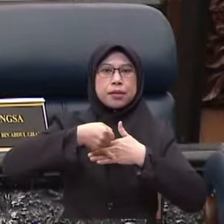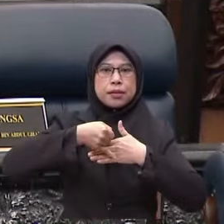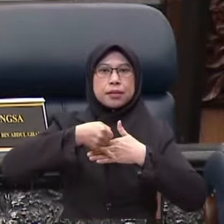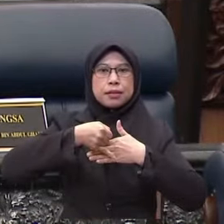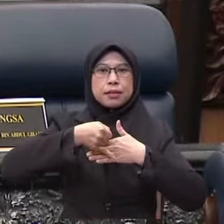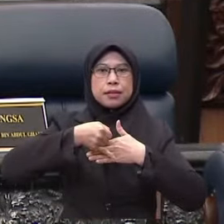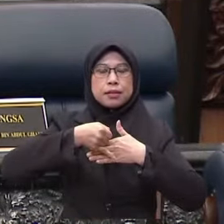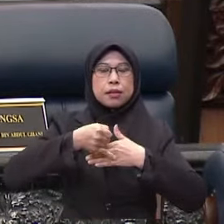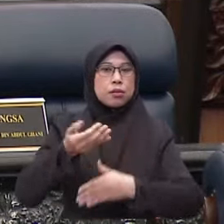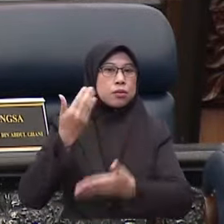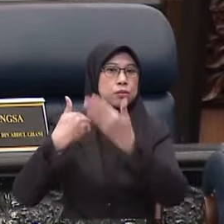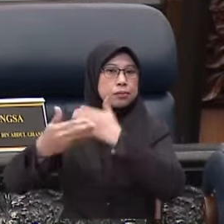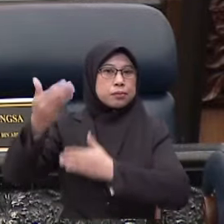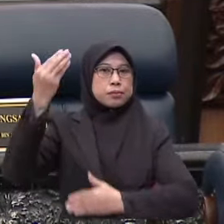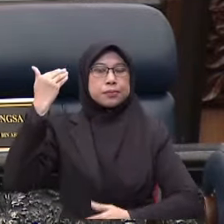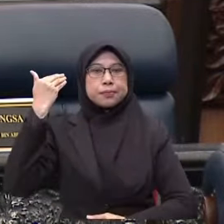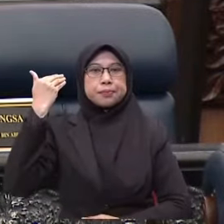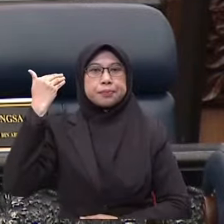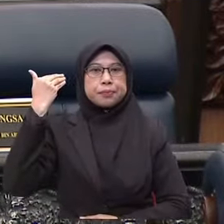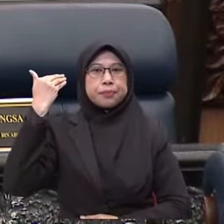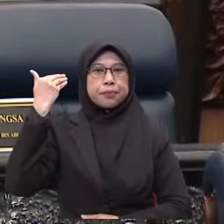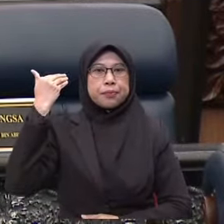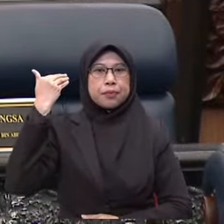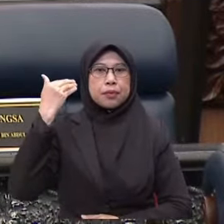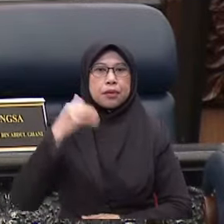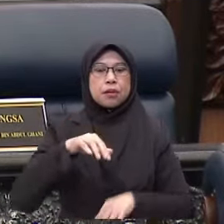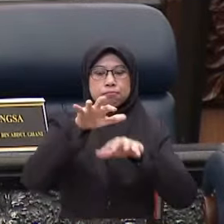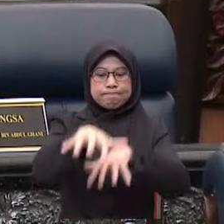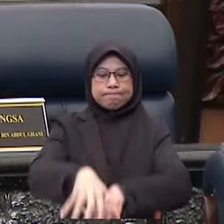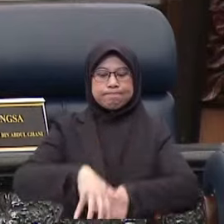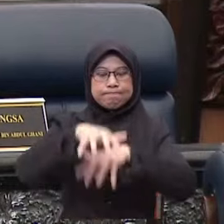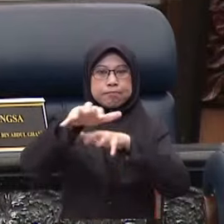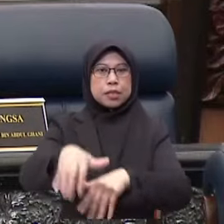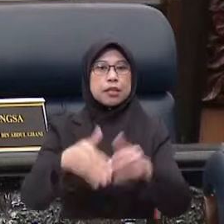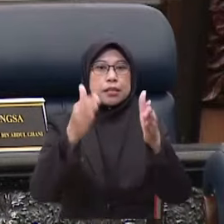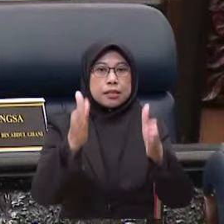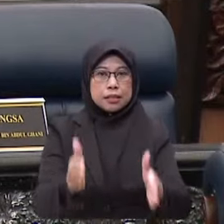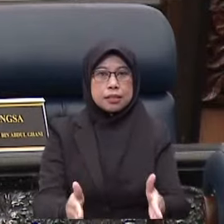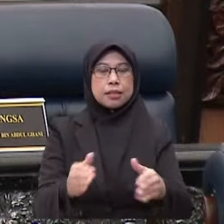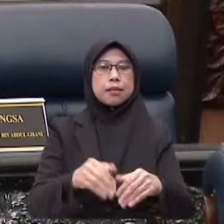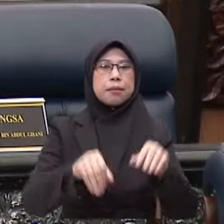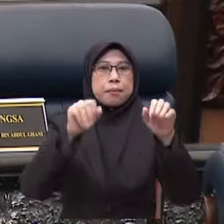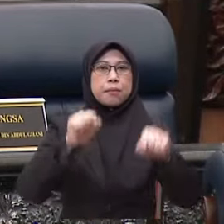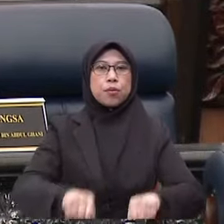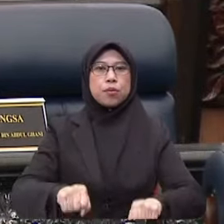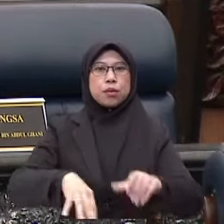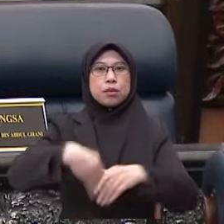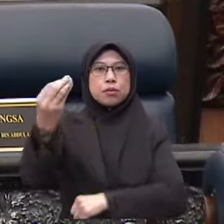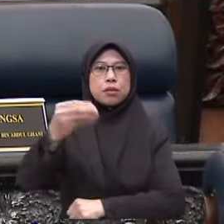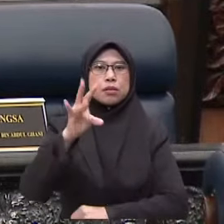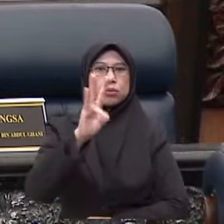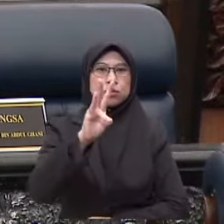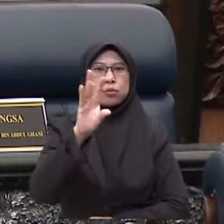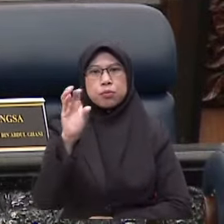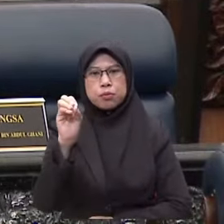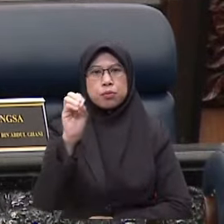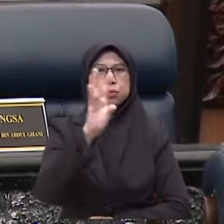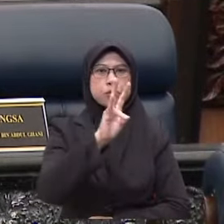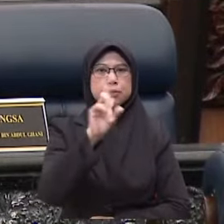dulu kita petani-petani kita pesawahpesawah kita boleh produce 70